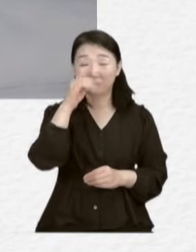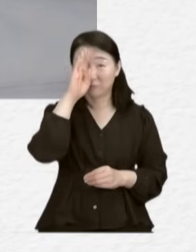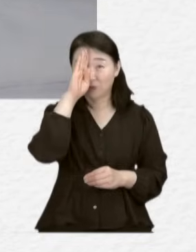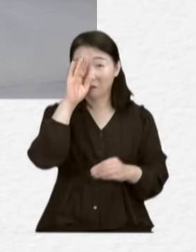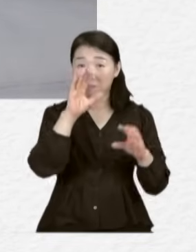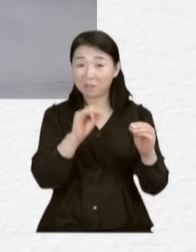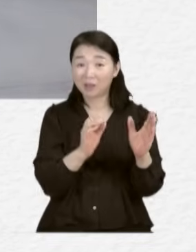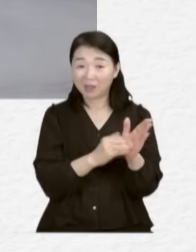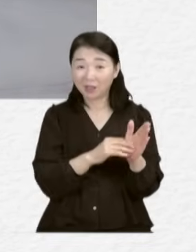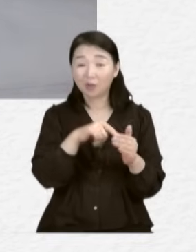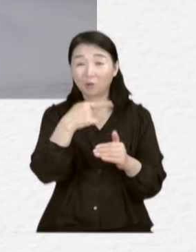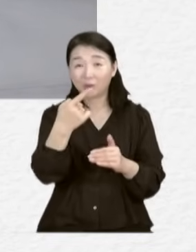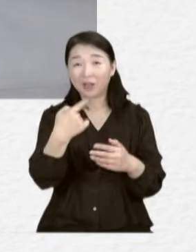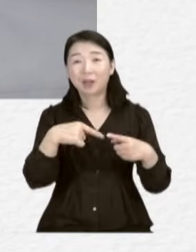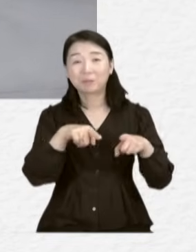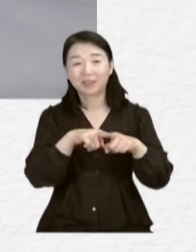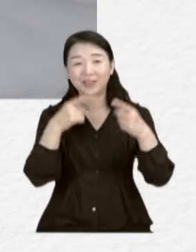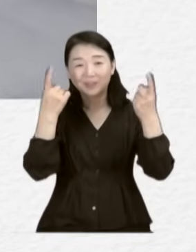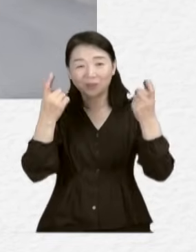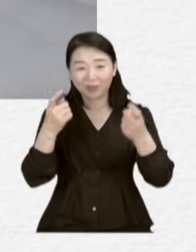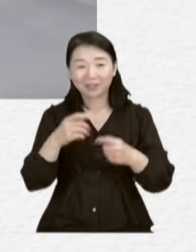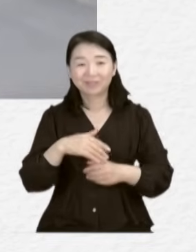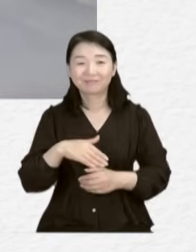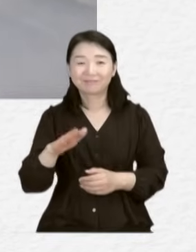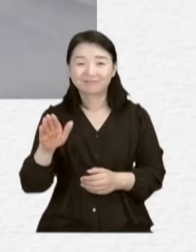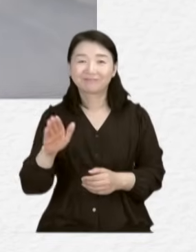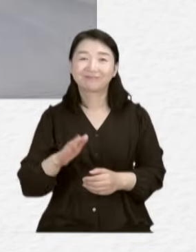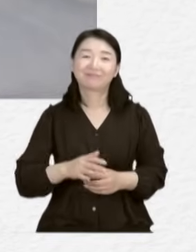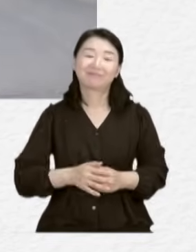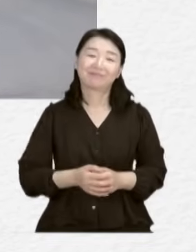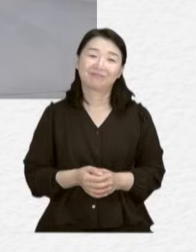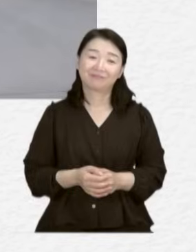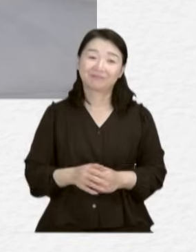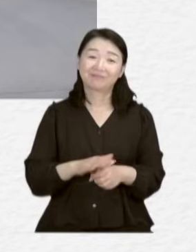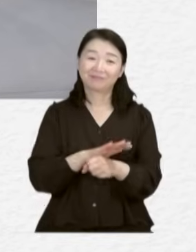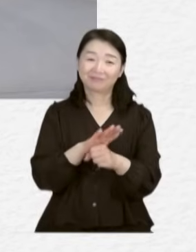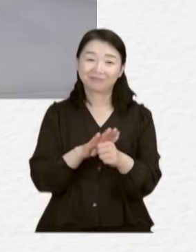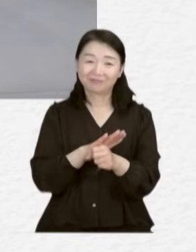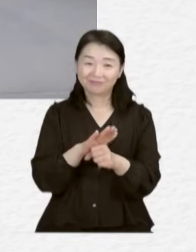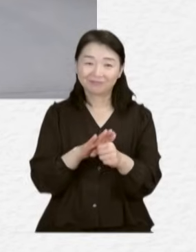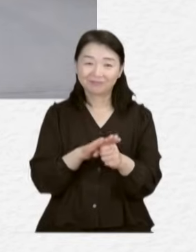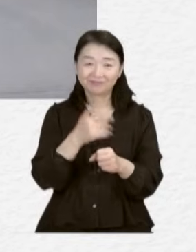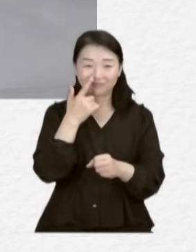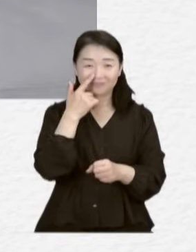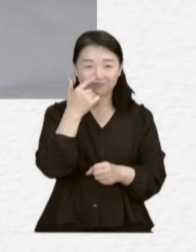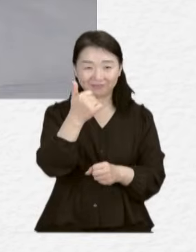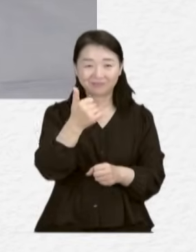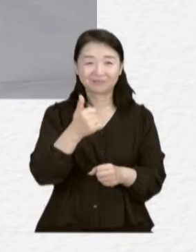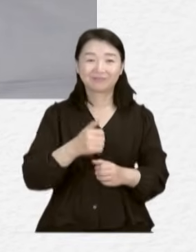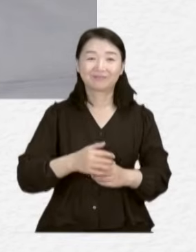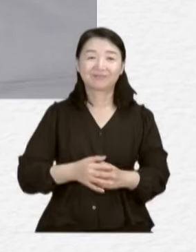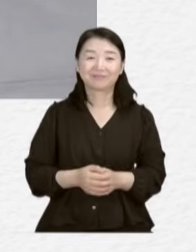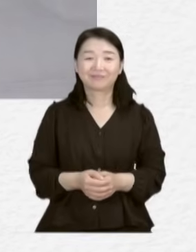다음에 병이 나아 가지고 우리가 함께 예뻐 여행 가요 사랑해요